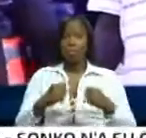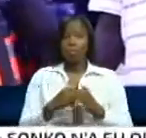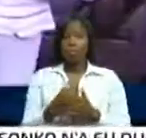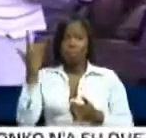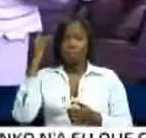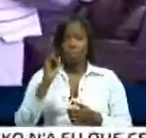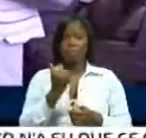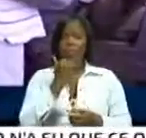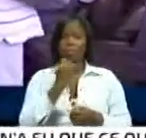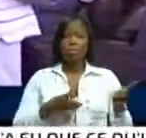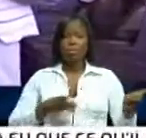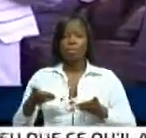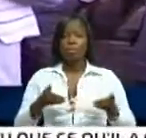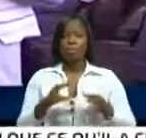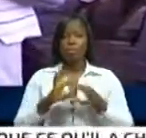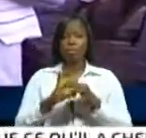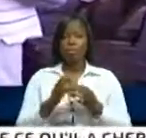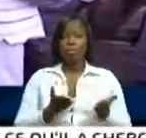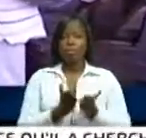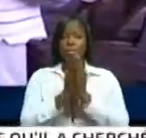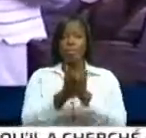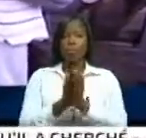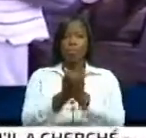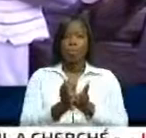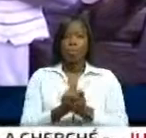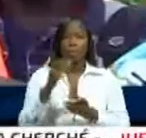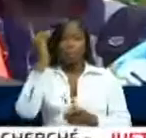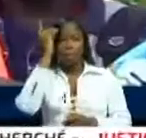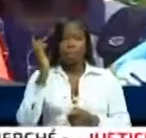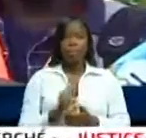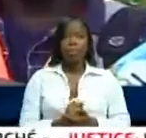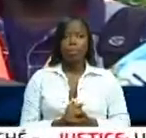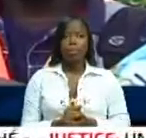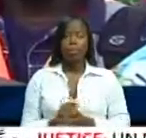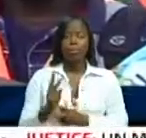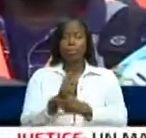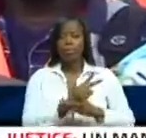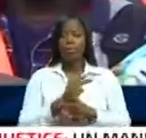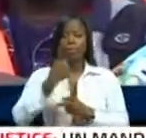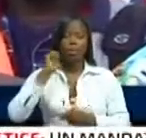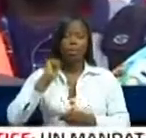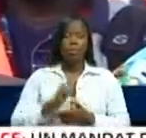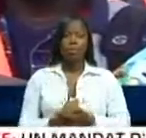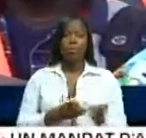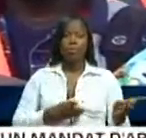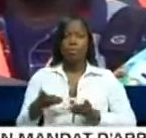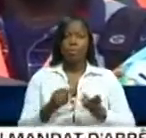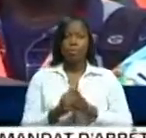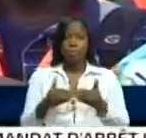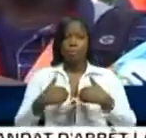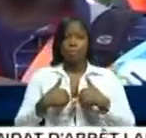indexe le directeur du port autonome de dakar et de convoquer par un de nos superviseurs hier il a dit que les traders abonnez vous